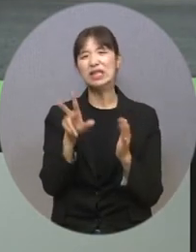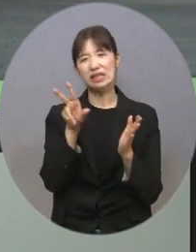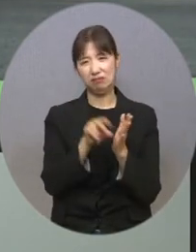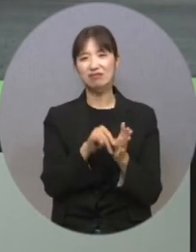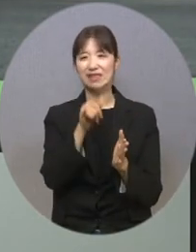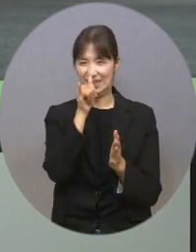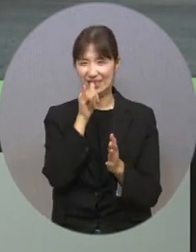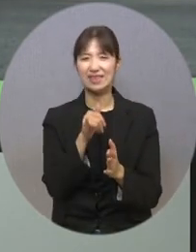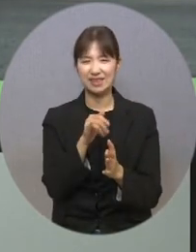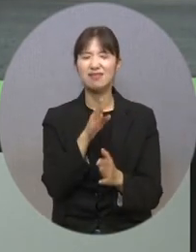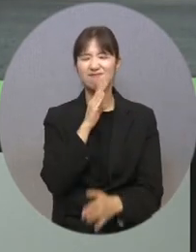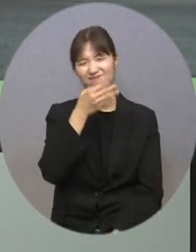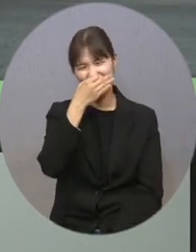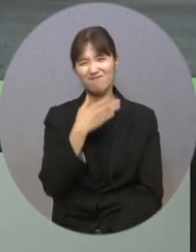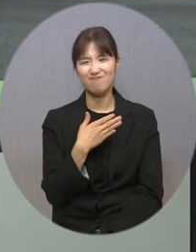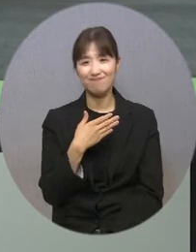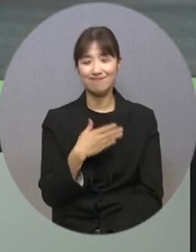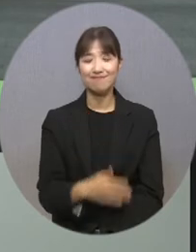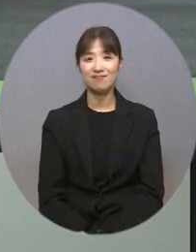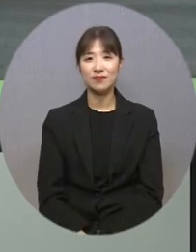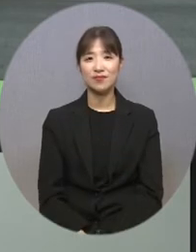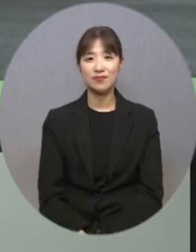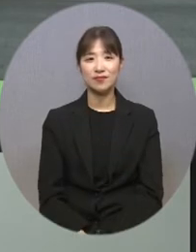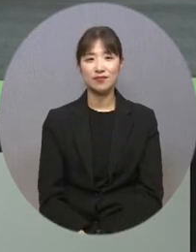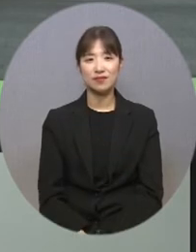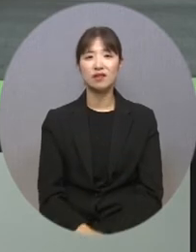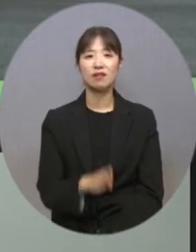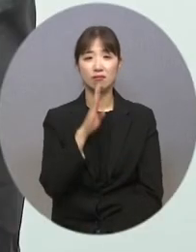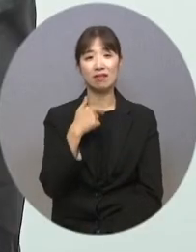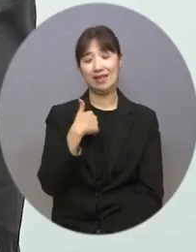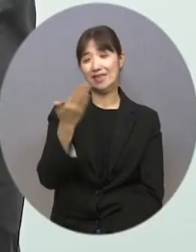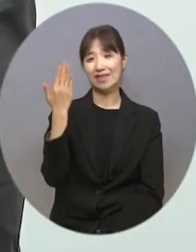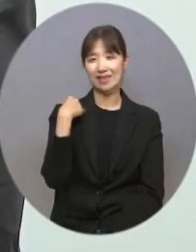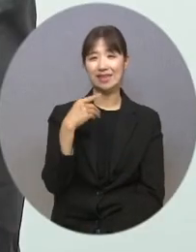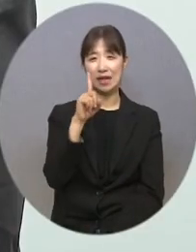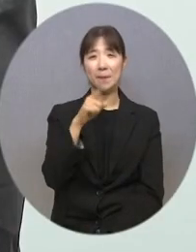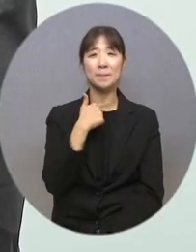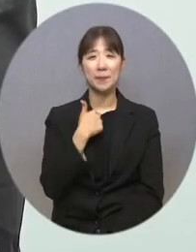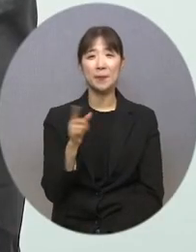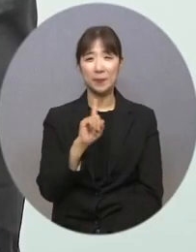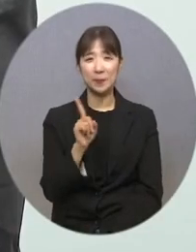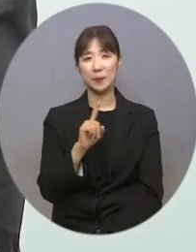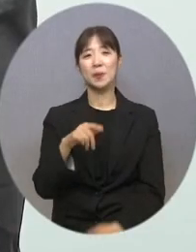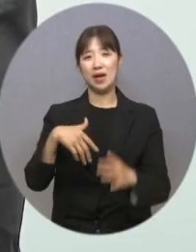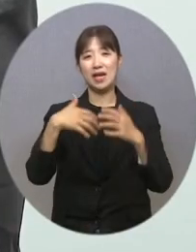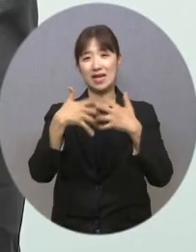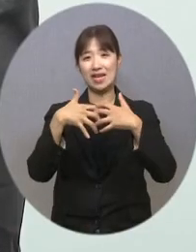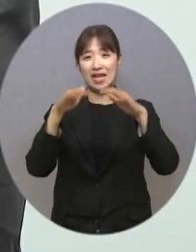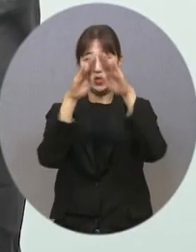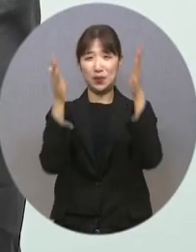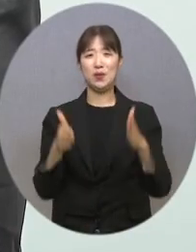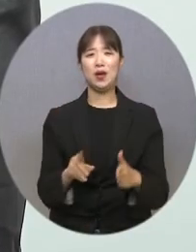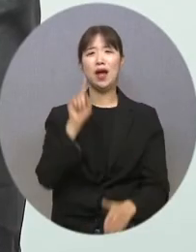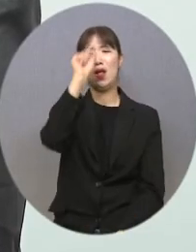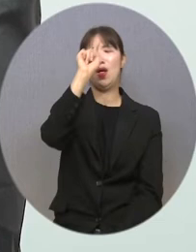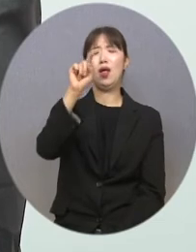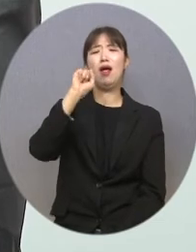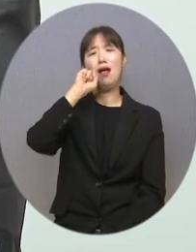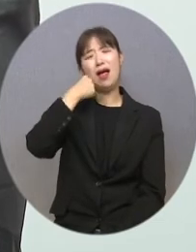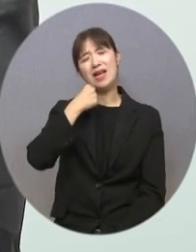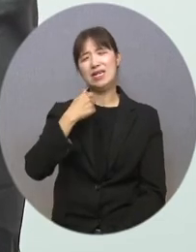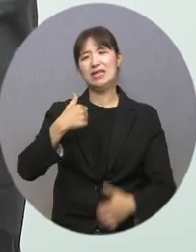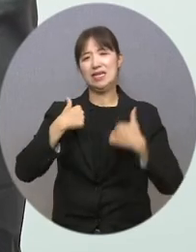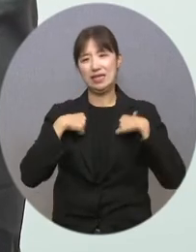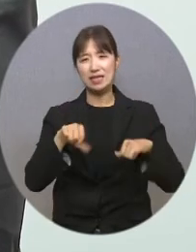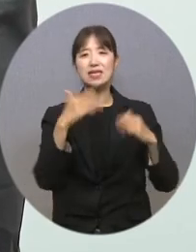이용하는데 문제가 있다 지금 그런 얘기를 하잖아요 한번은 키오스크 에서 충분한 하려고 했는데 니얀다 와가지고 그러면 잡는 데에